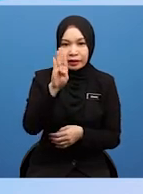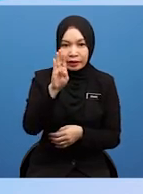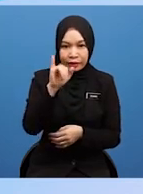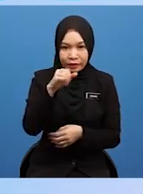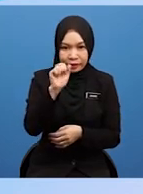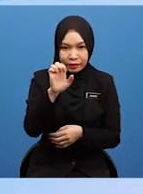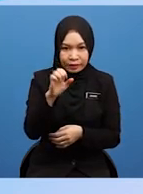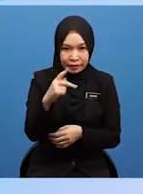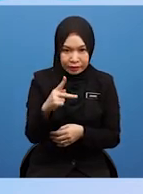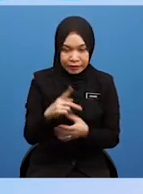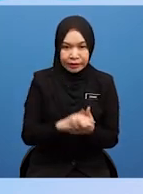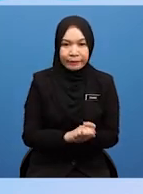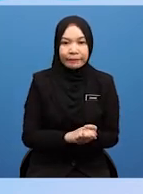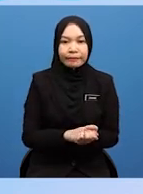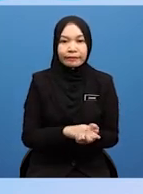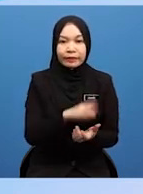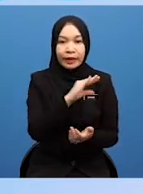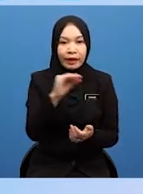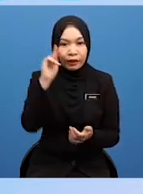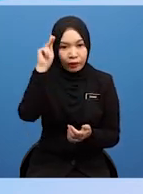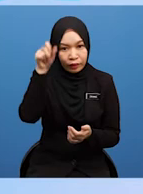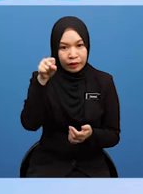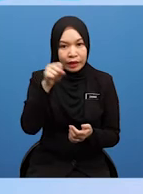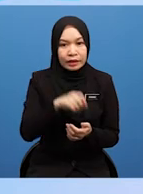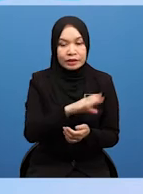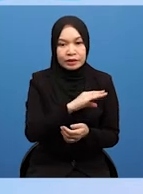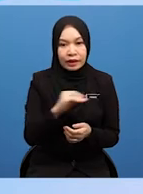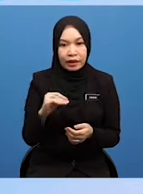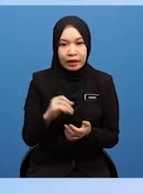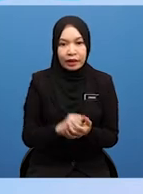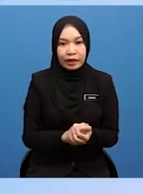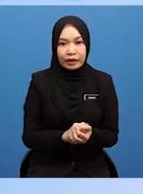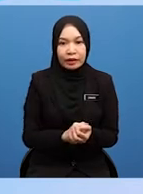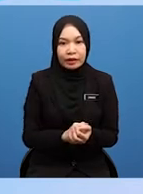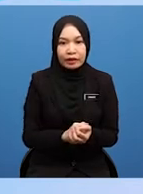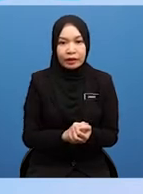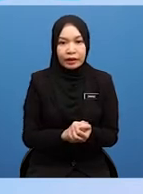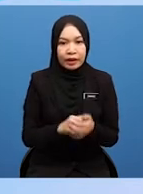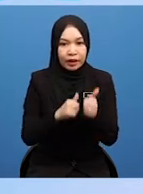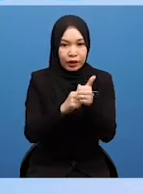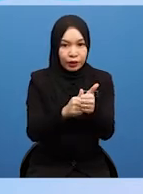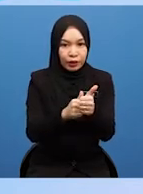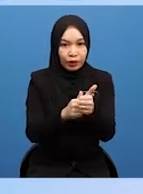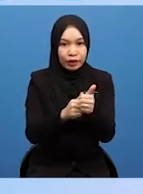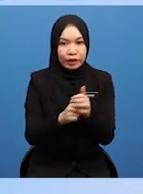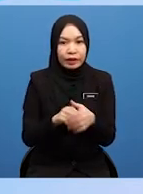terkandung dalam sebuah hasil karya pengkaryaan ataupun perekaan Hai